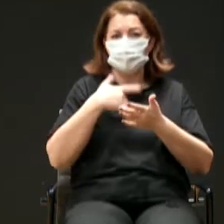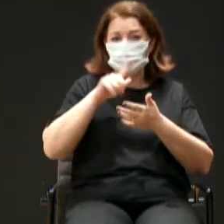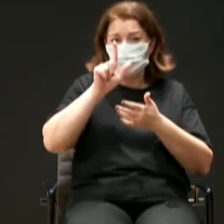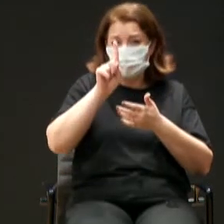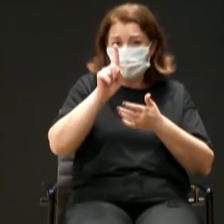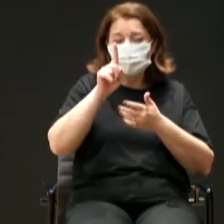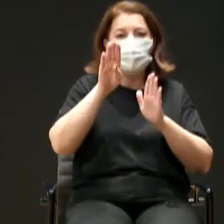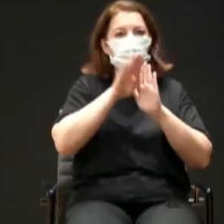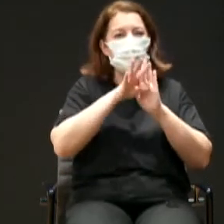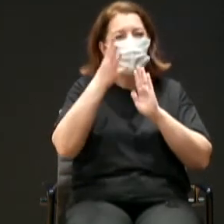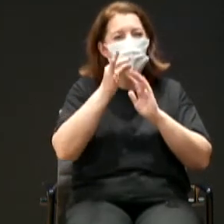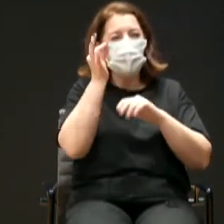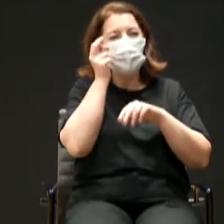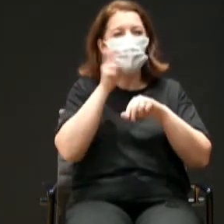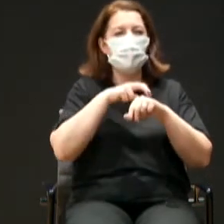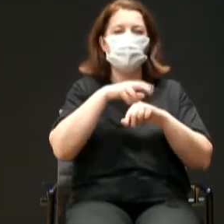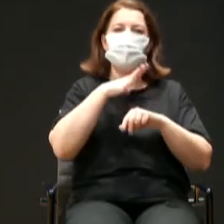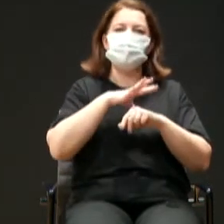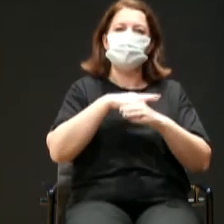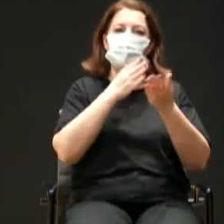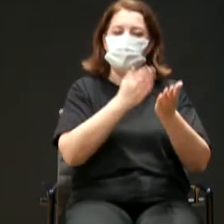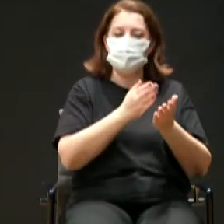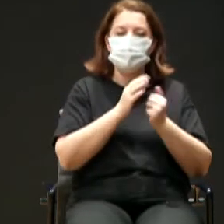yayında olduğunu hatırlamalarını istiyorum.